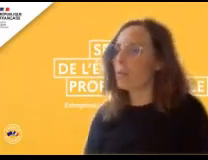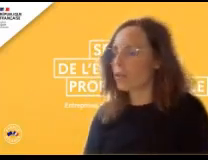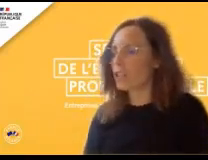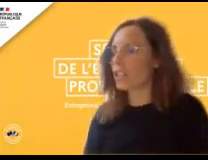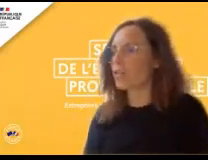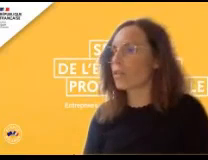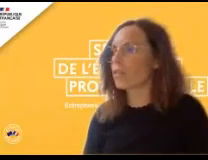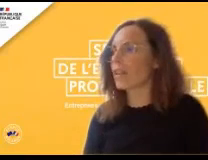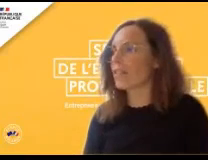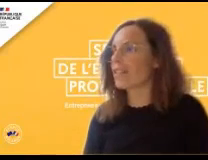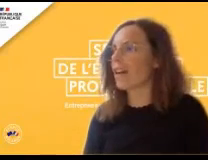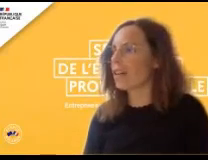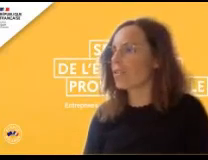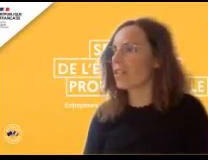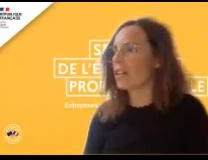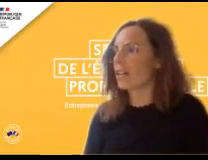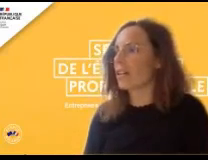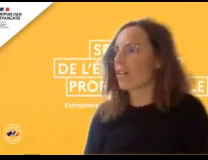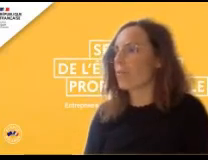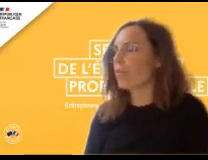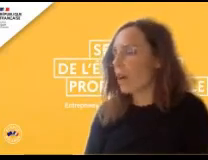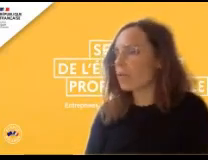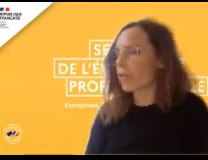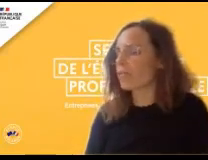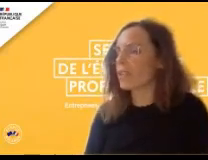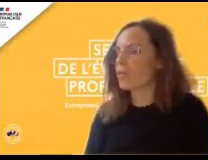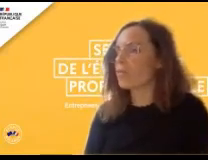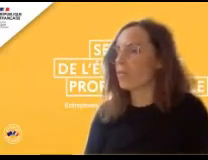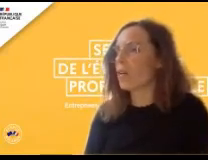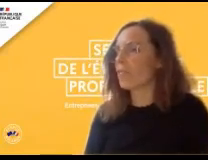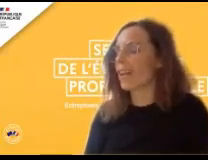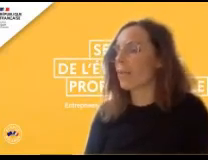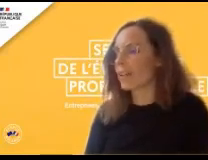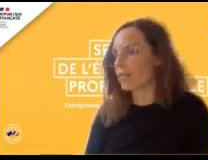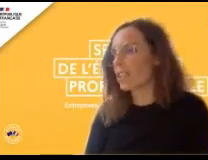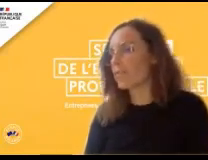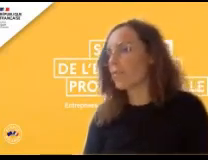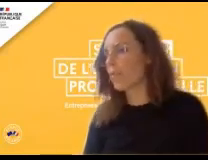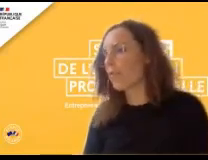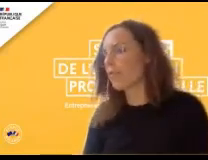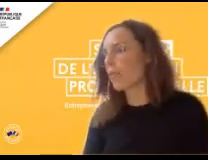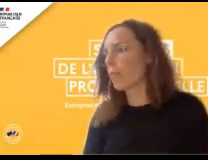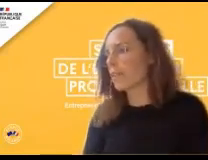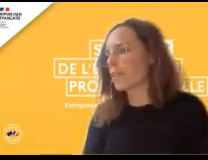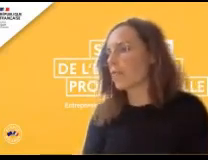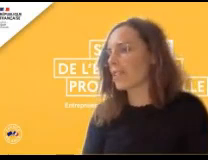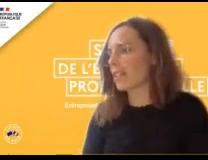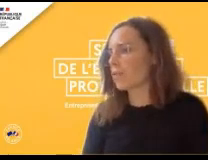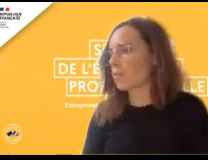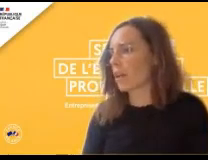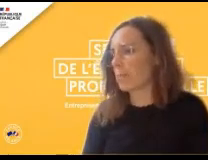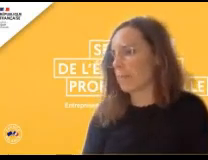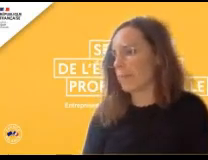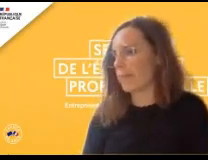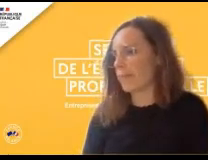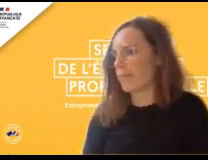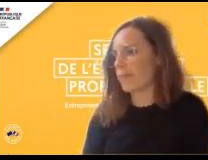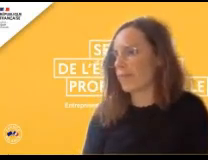de vous rapprocher de votre service RH pour être orienté justement vers la personne qui va pouvoir vous accompagner sur ces